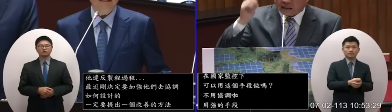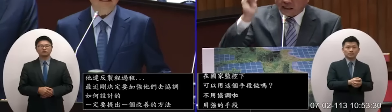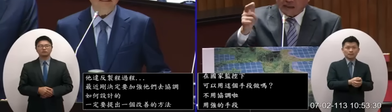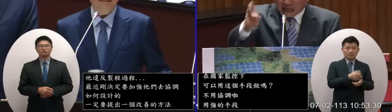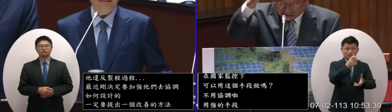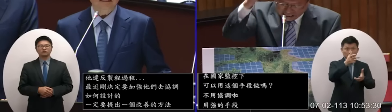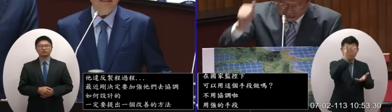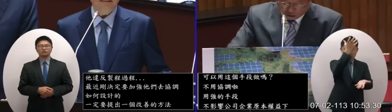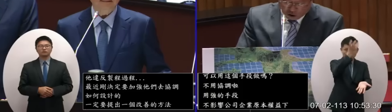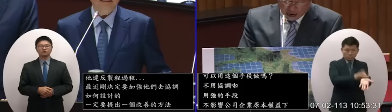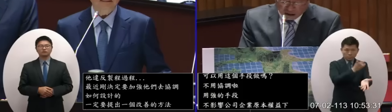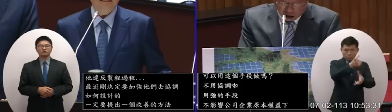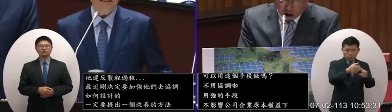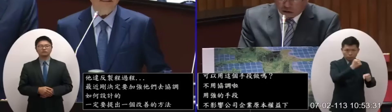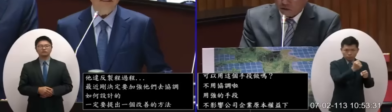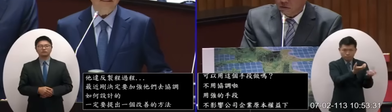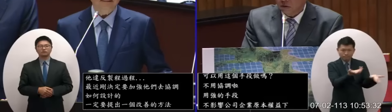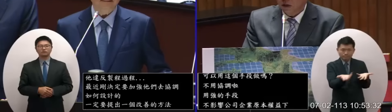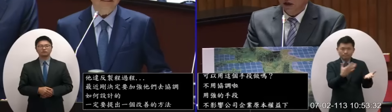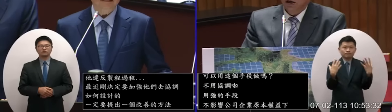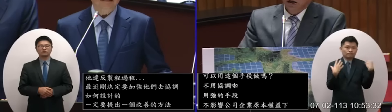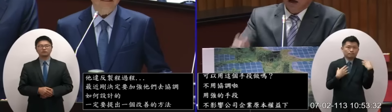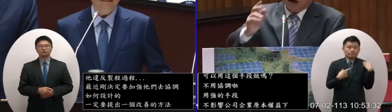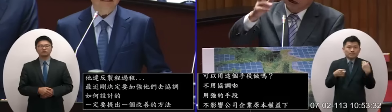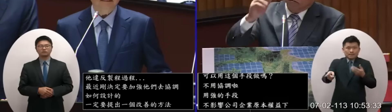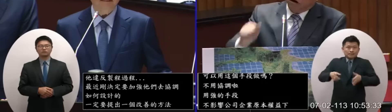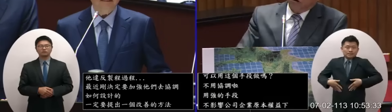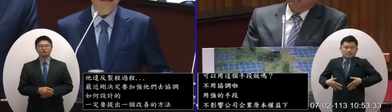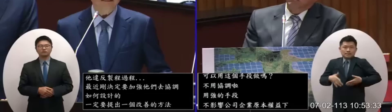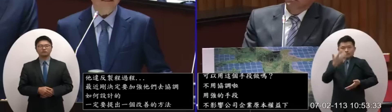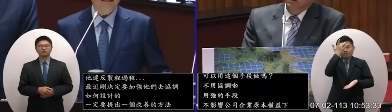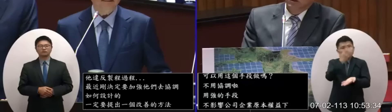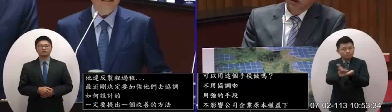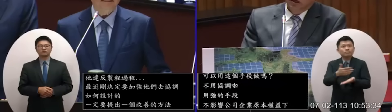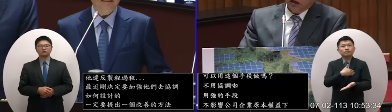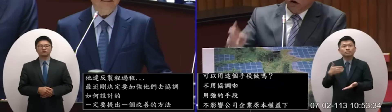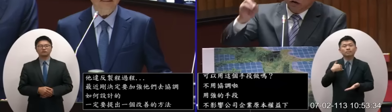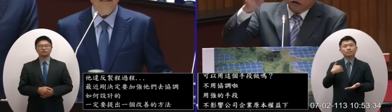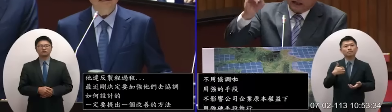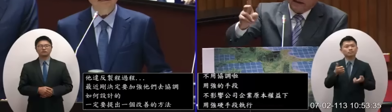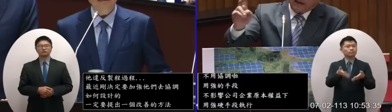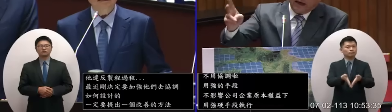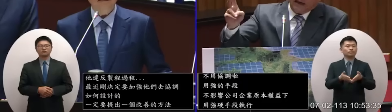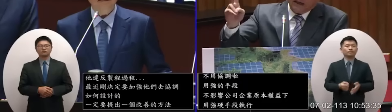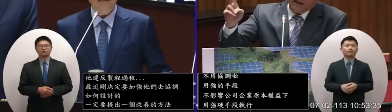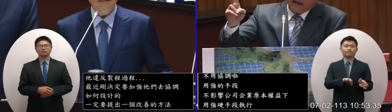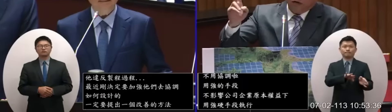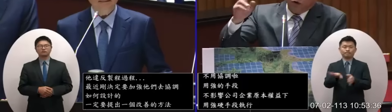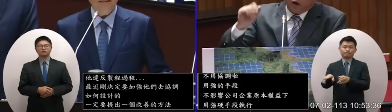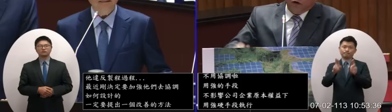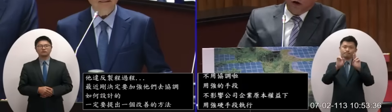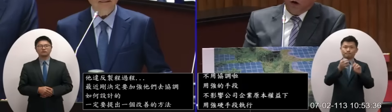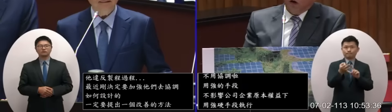代志的态度啦，院长。啊，搁有吼，你讲电价起价委员